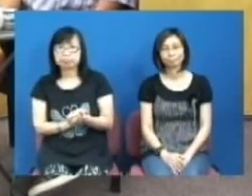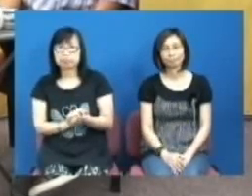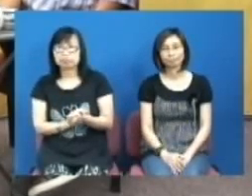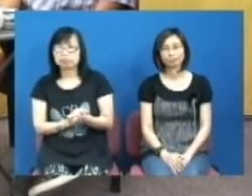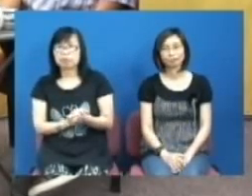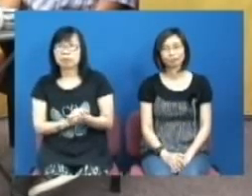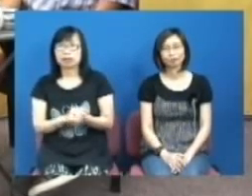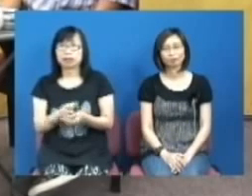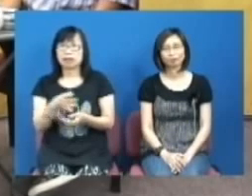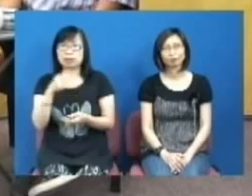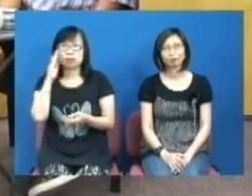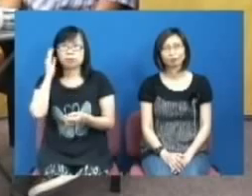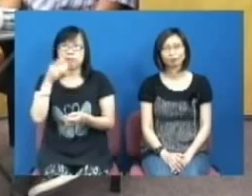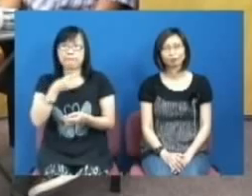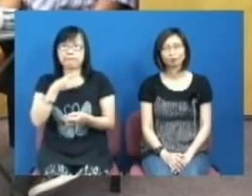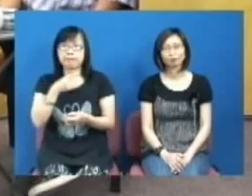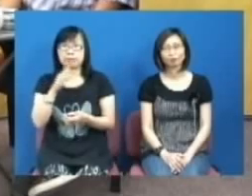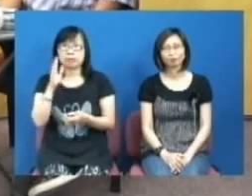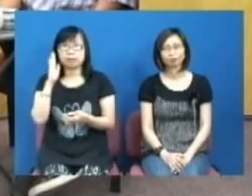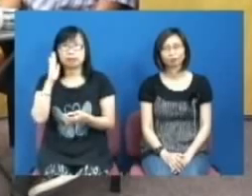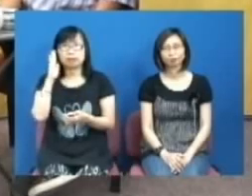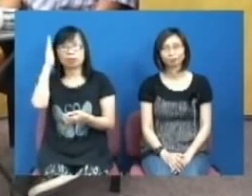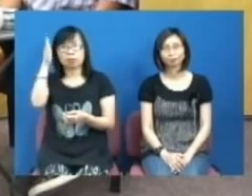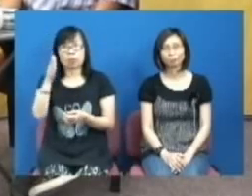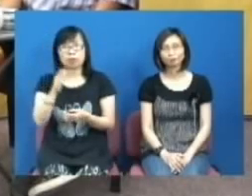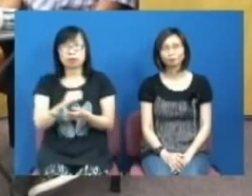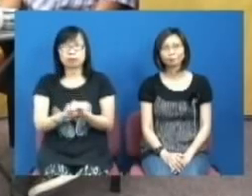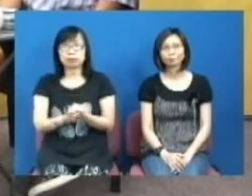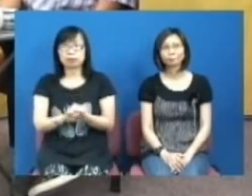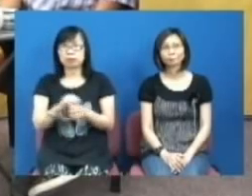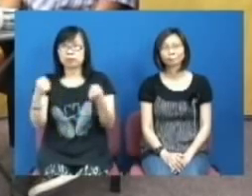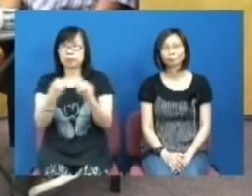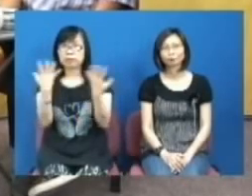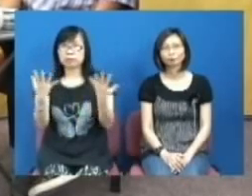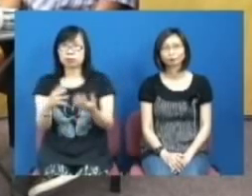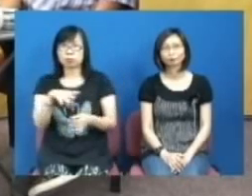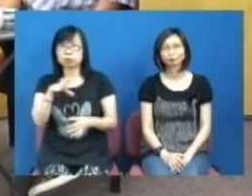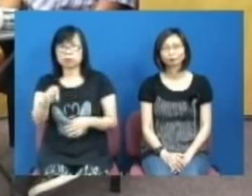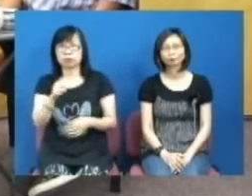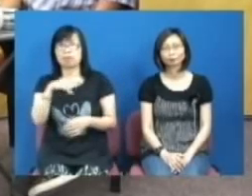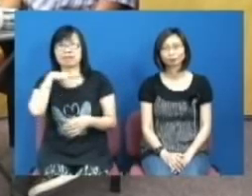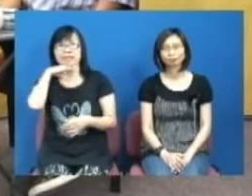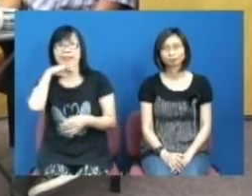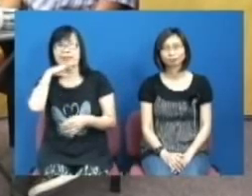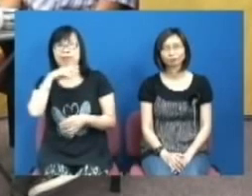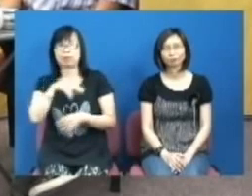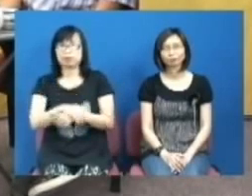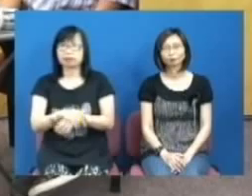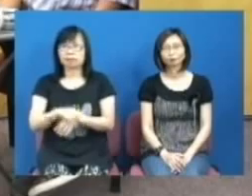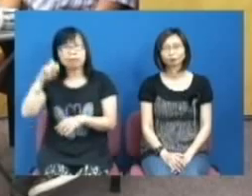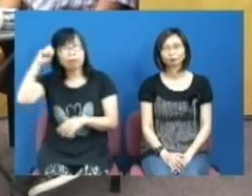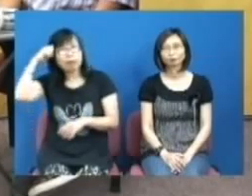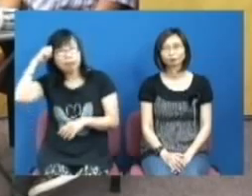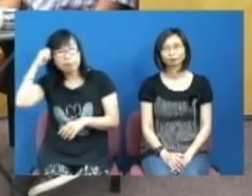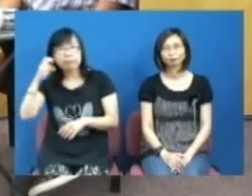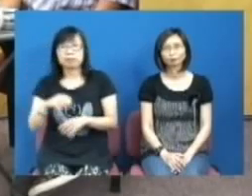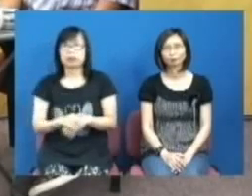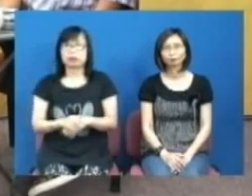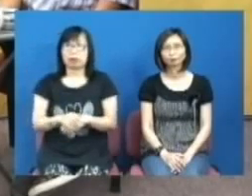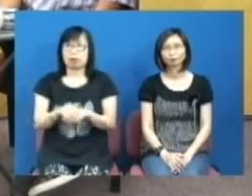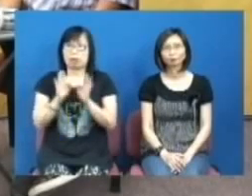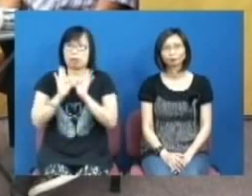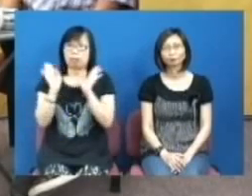個係一個未來好耐之後發生嘅嘢，攞一個假設性嘅後果嚟倒翻轉推論，而家